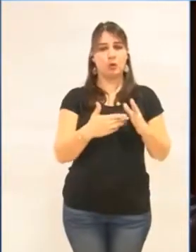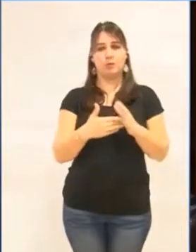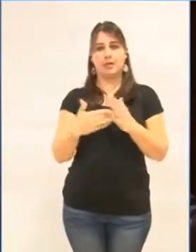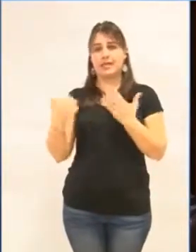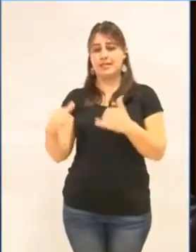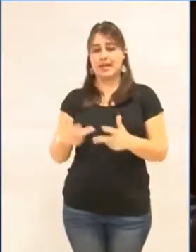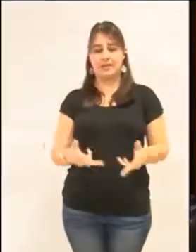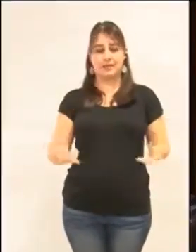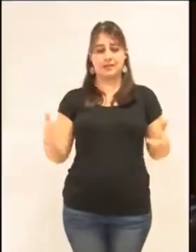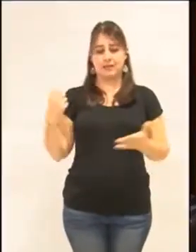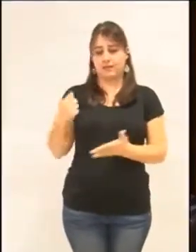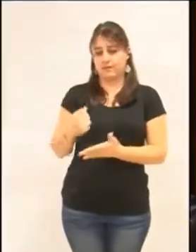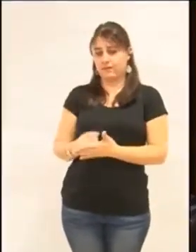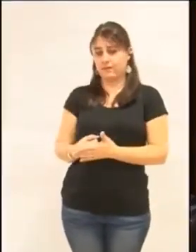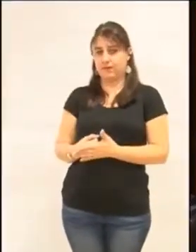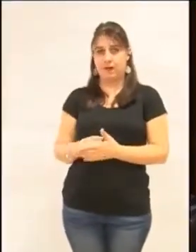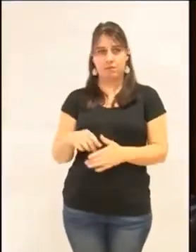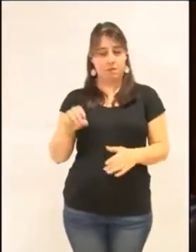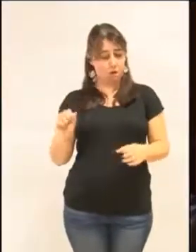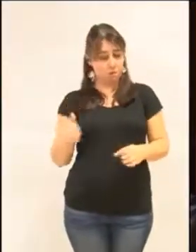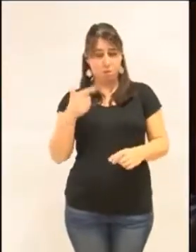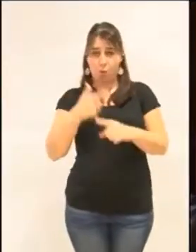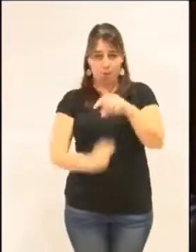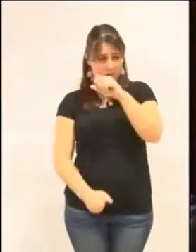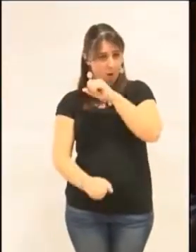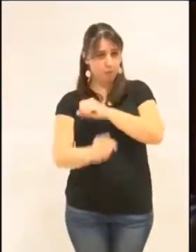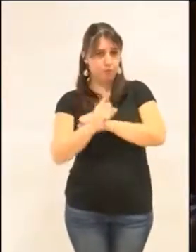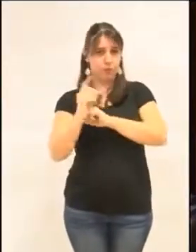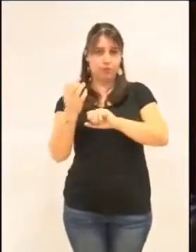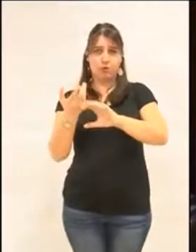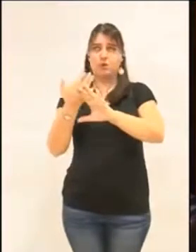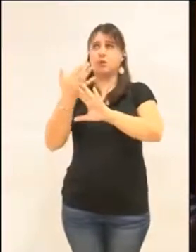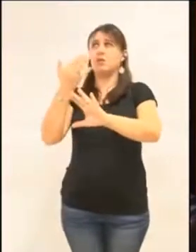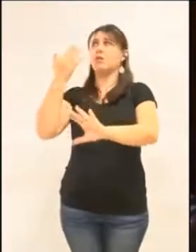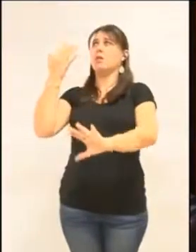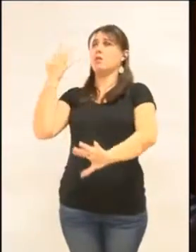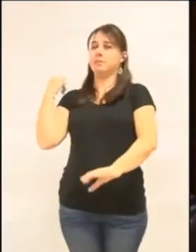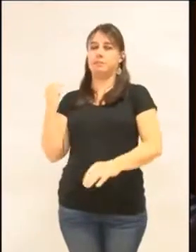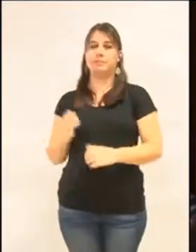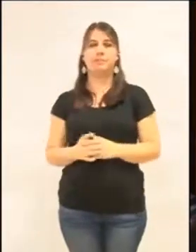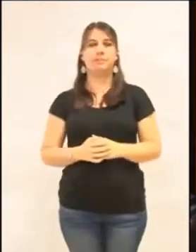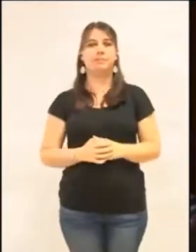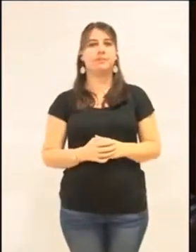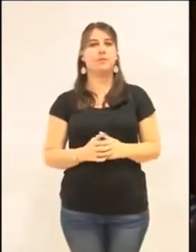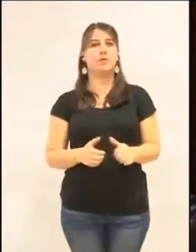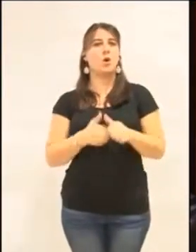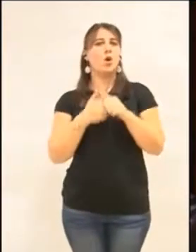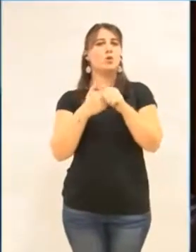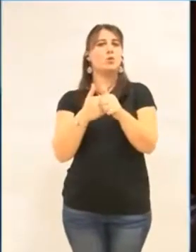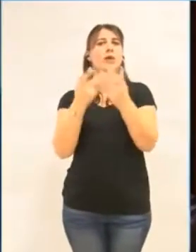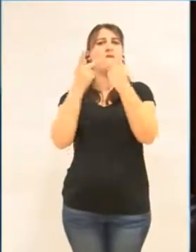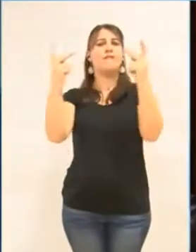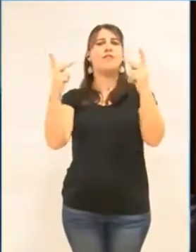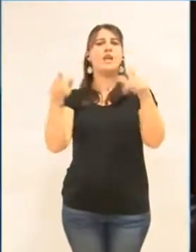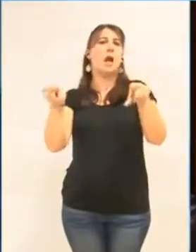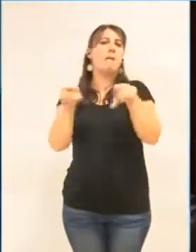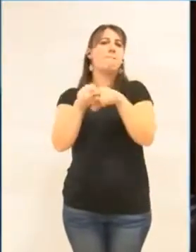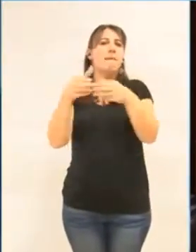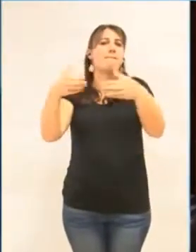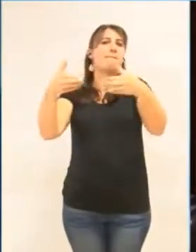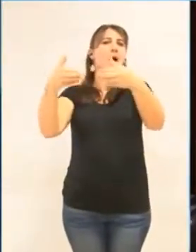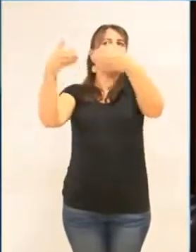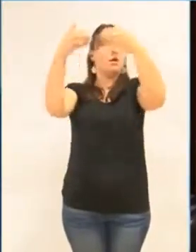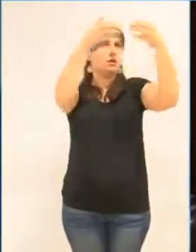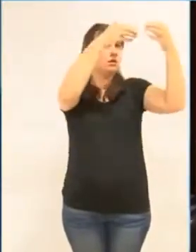reste historiquement élevé, et par rapport aux villes de la strate, et c'est là que nous